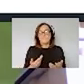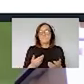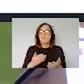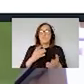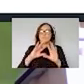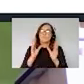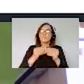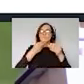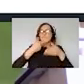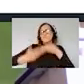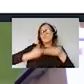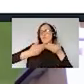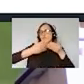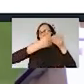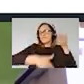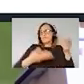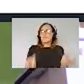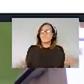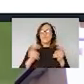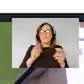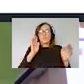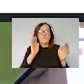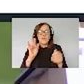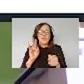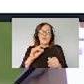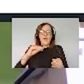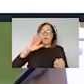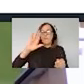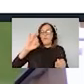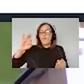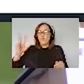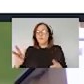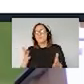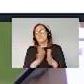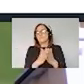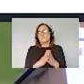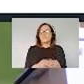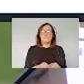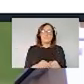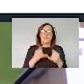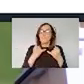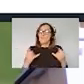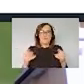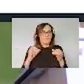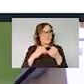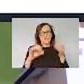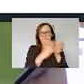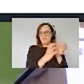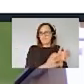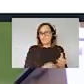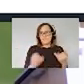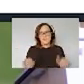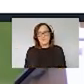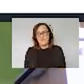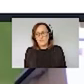życzeń, czyli tak naprawdę też możliwość tworzenia e-booków, gdybyście Państwo chcieli stworzyć, można w Canwie, można też gdzie indziej. Co było na drugim rysunku?